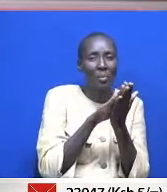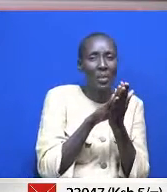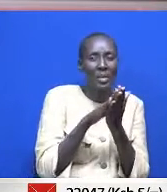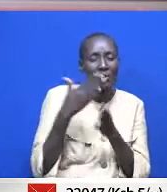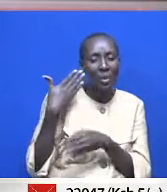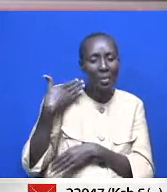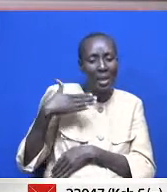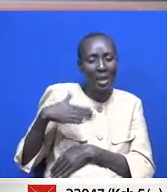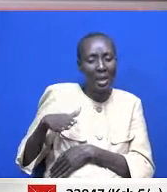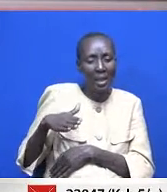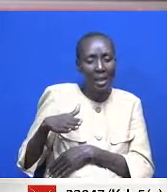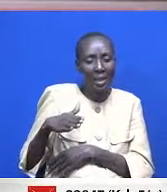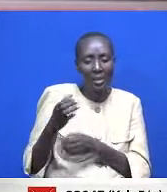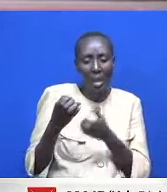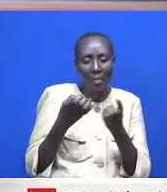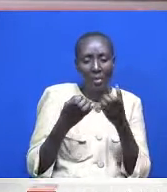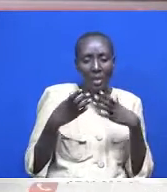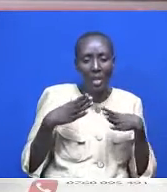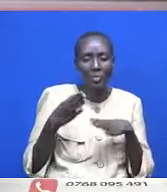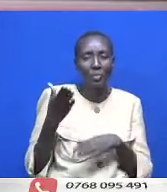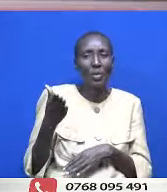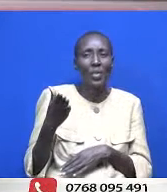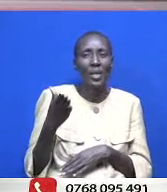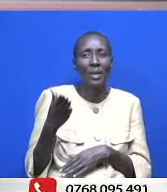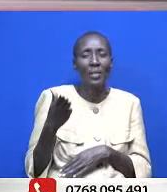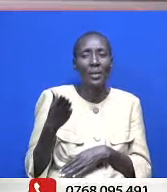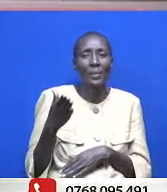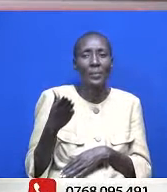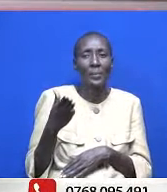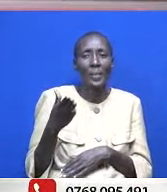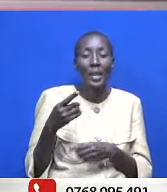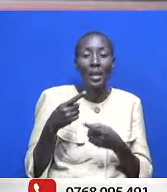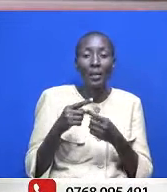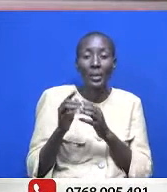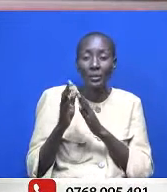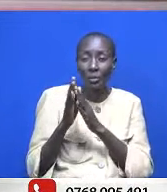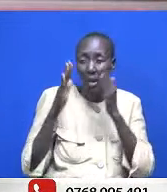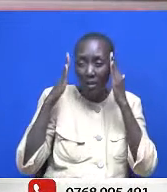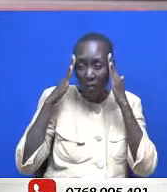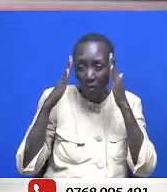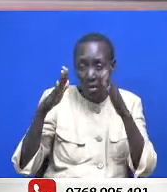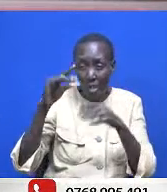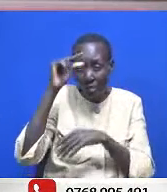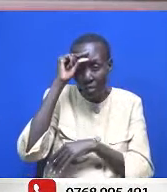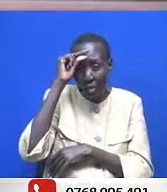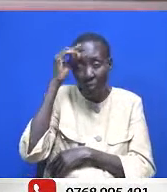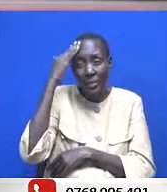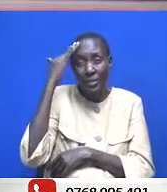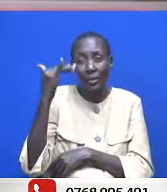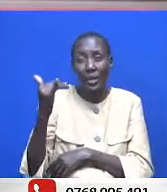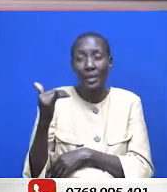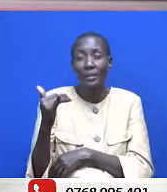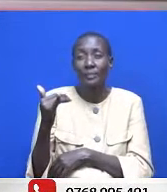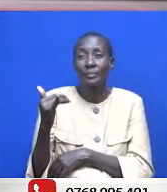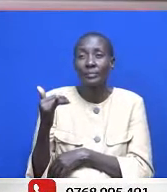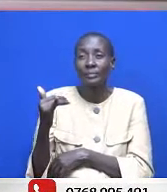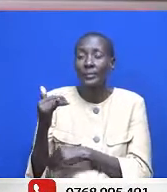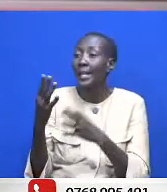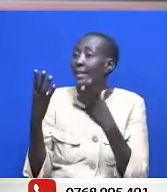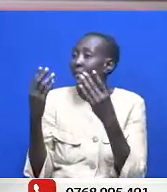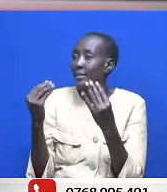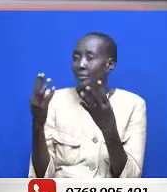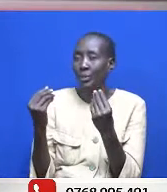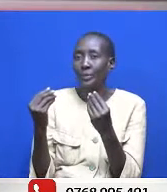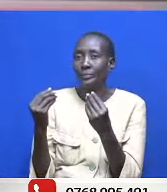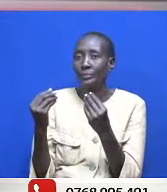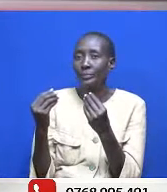huyu mfanyikazi ama huyu mwanabiashara mdogo. Divyo. Wanapenda sana serikali. Ni kwa nini? Ni kwa sababu hiyo jambo ni rahisi sana. Wewe Clifford, kama